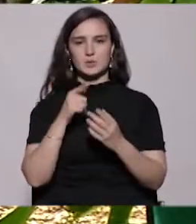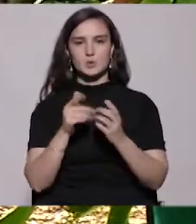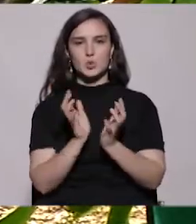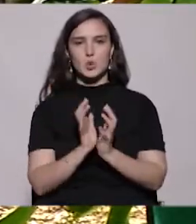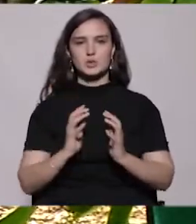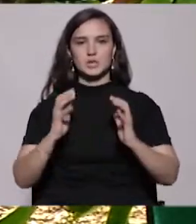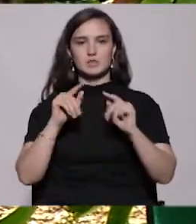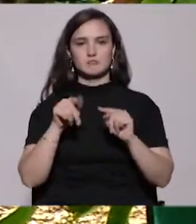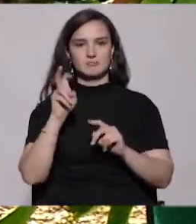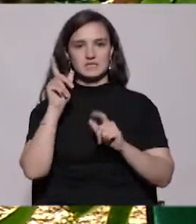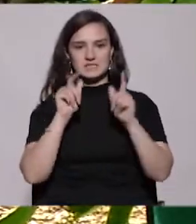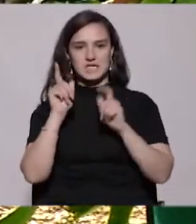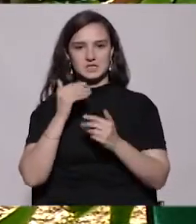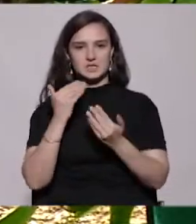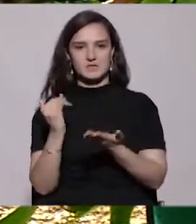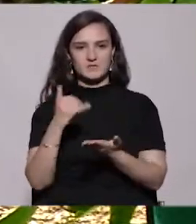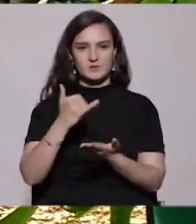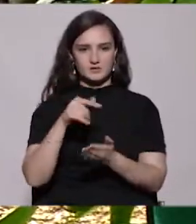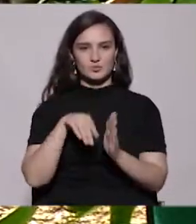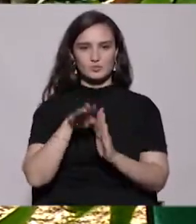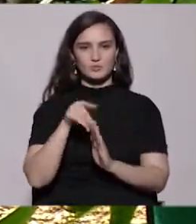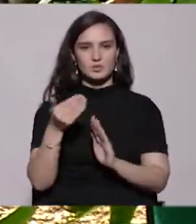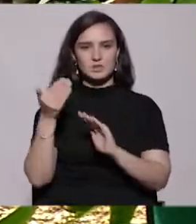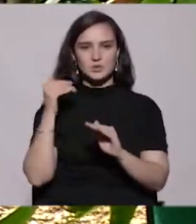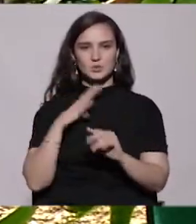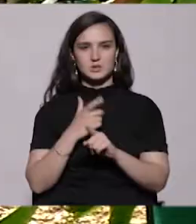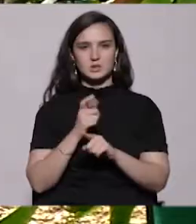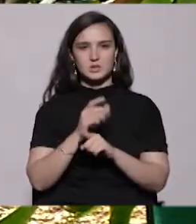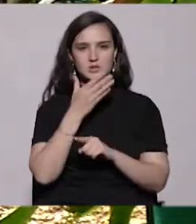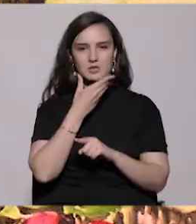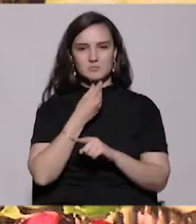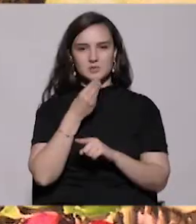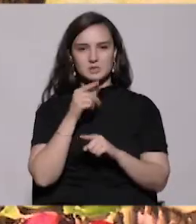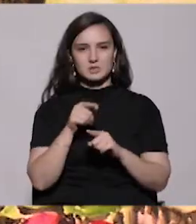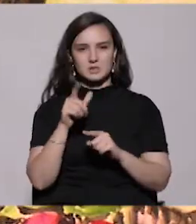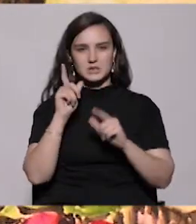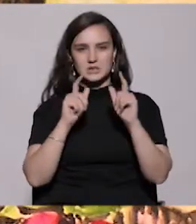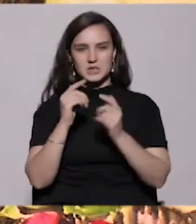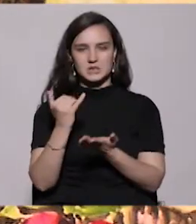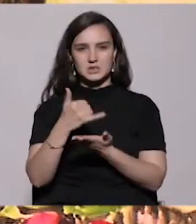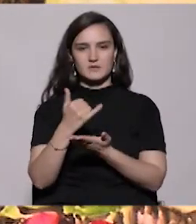ქოთანი კი არა, სარძევე უფრო. წინათ იყო ძალიან ლამაზი ესეთი სარძევეები.